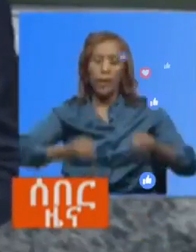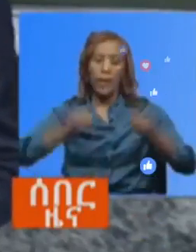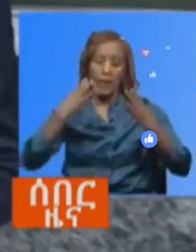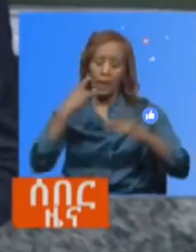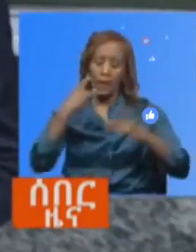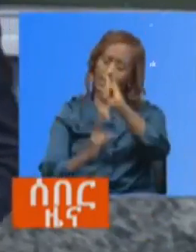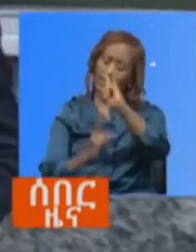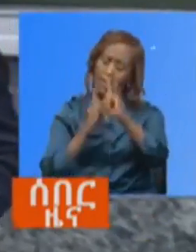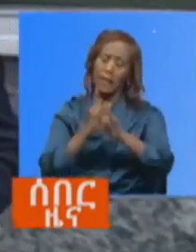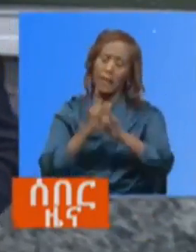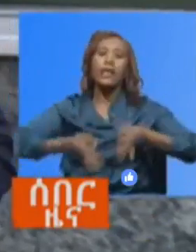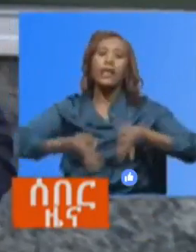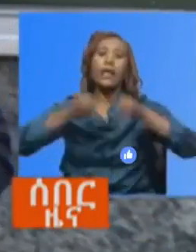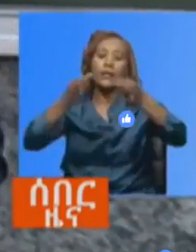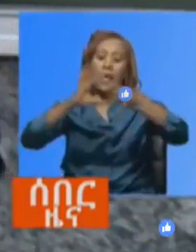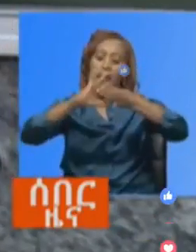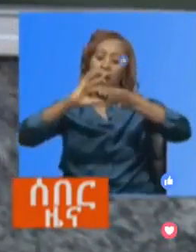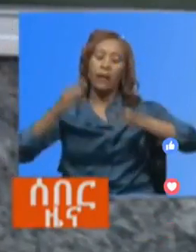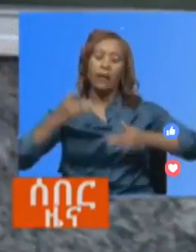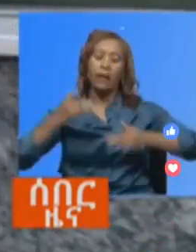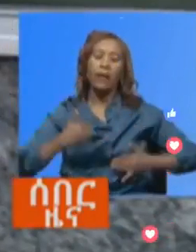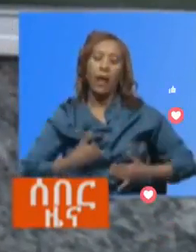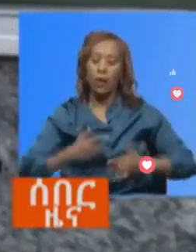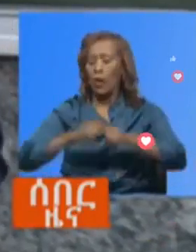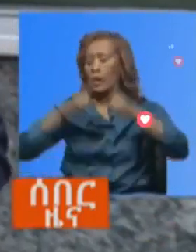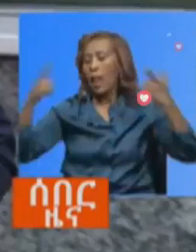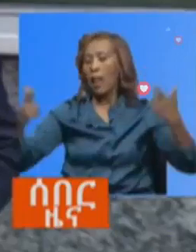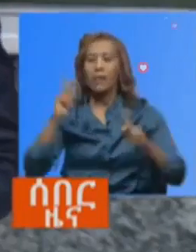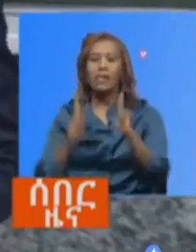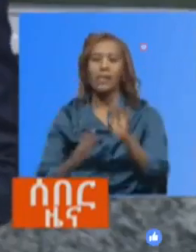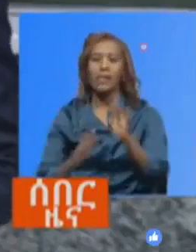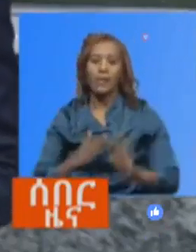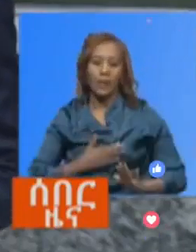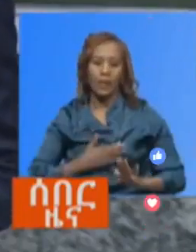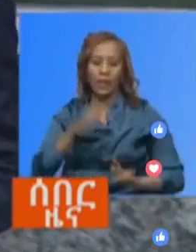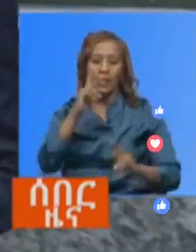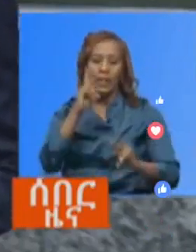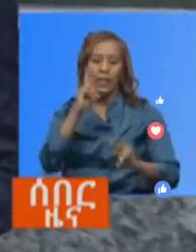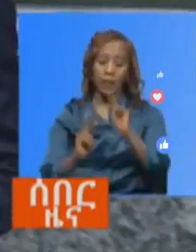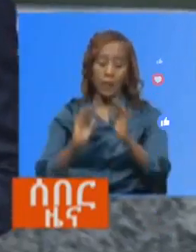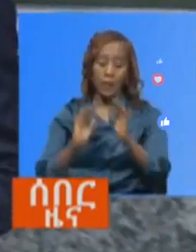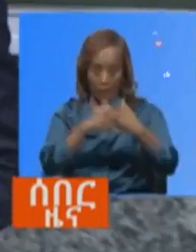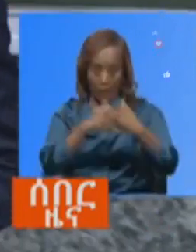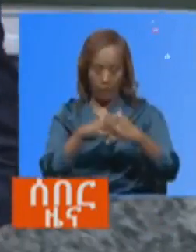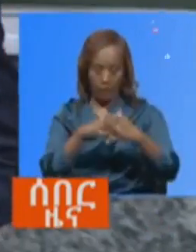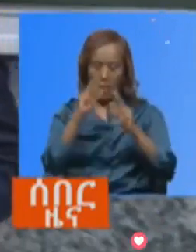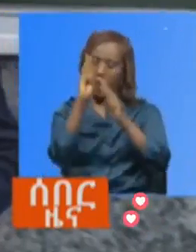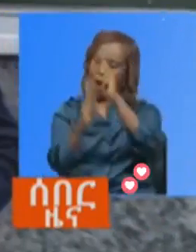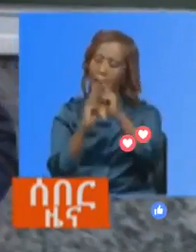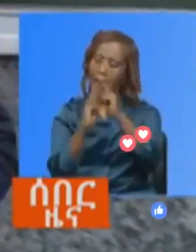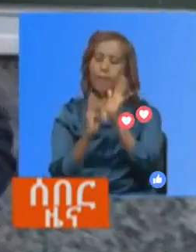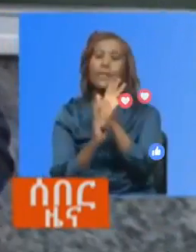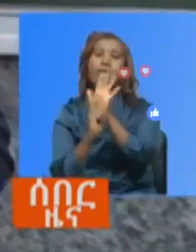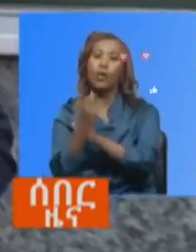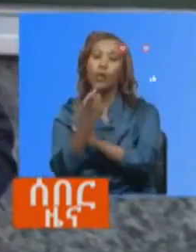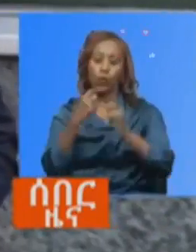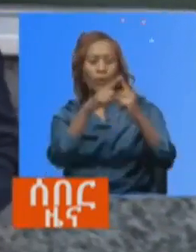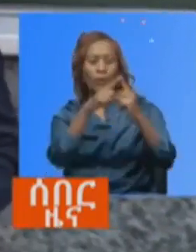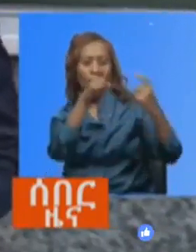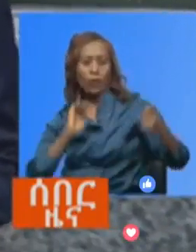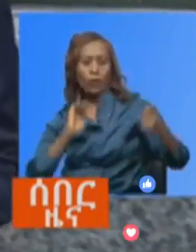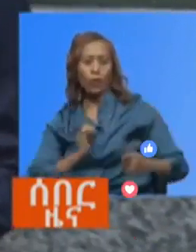ዘመናትን የሚሻገር ታሪክ ያለው ታላቅ ሕዝብ ነን። ኅብረታችን ለዓለም ምሳሌ መሆን ይችላል።